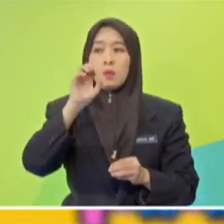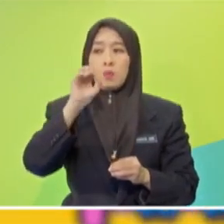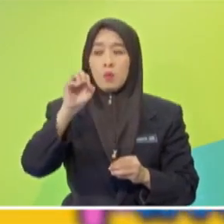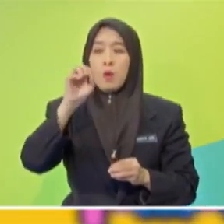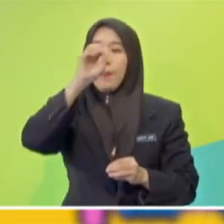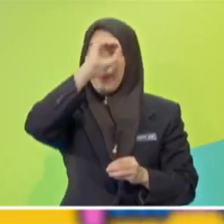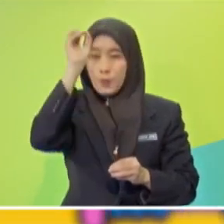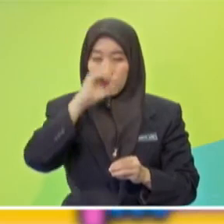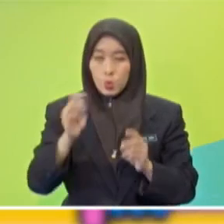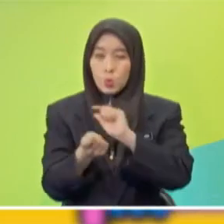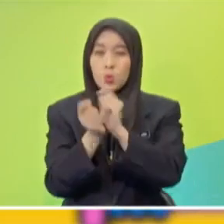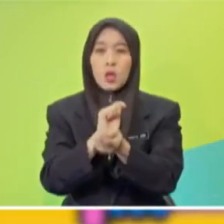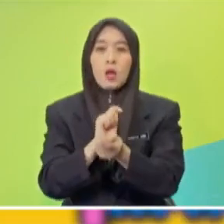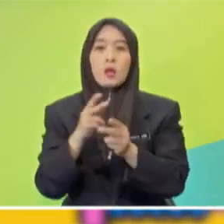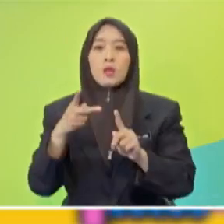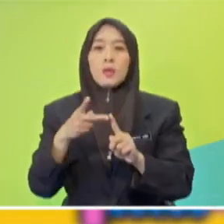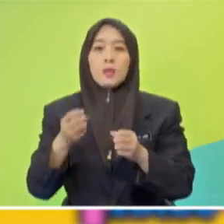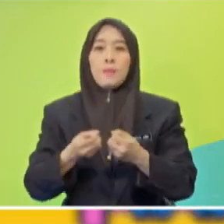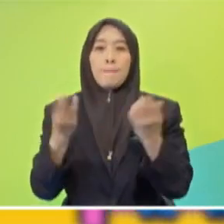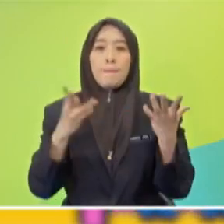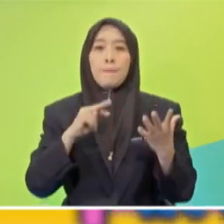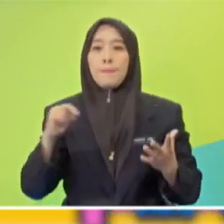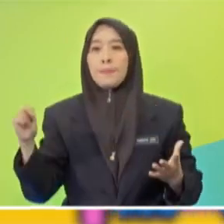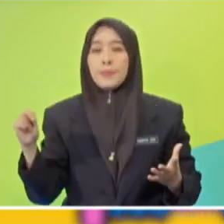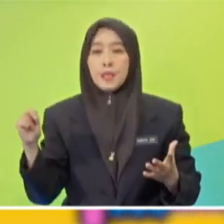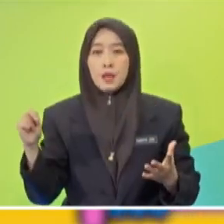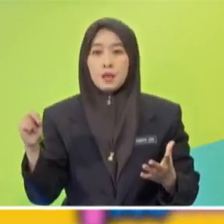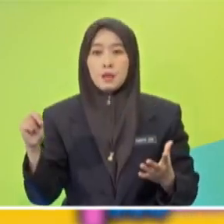lihat tukar kepada pecahan hmm rp550.000